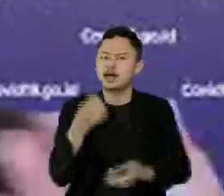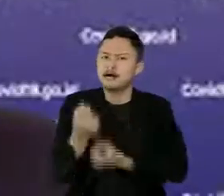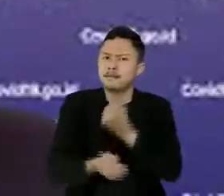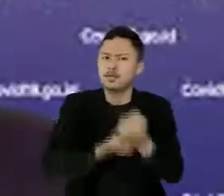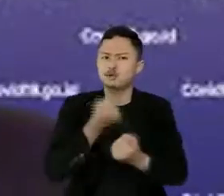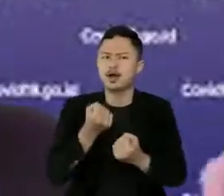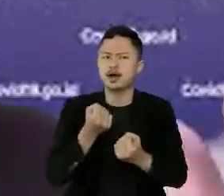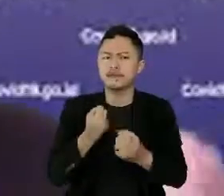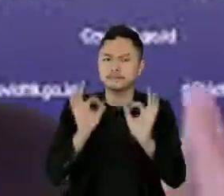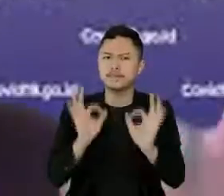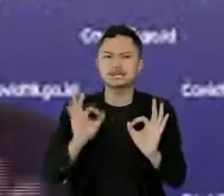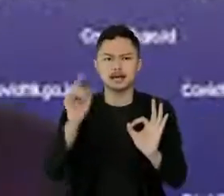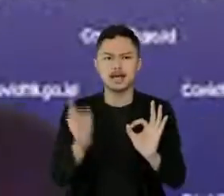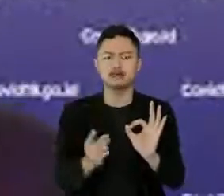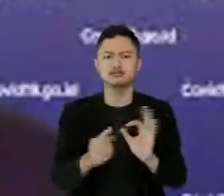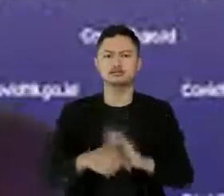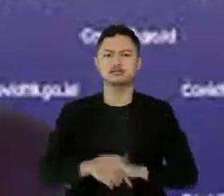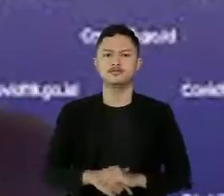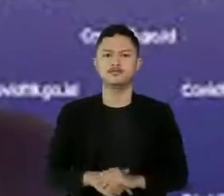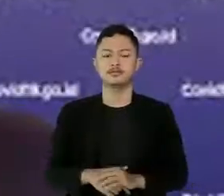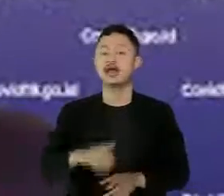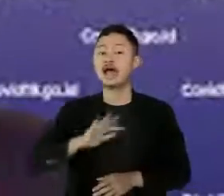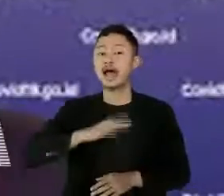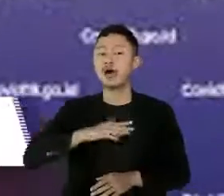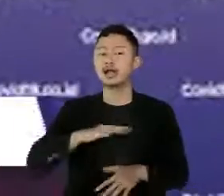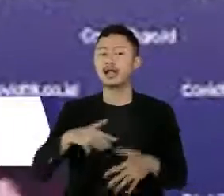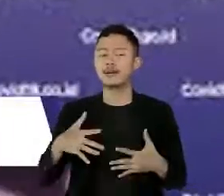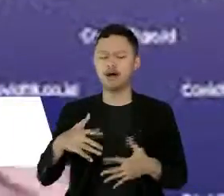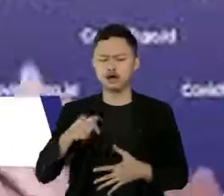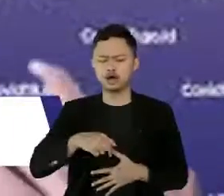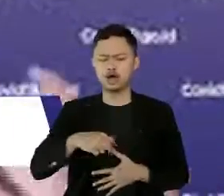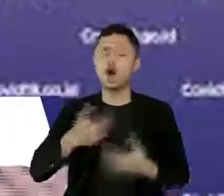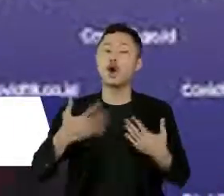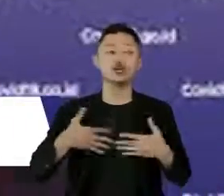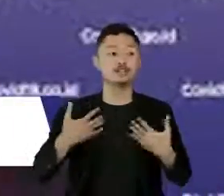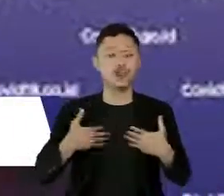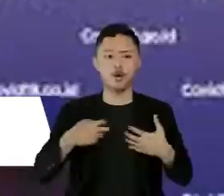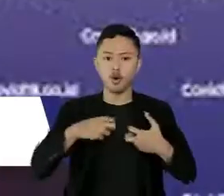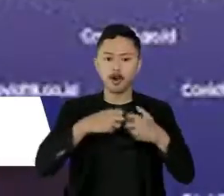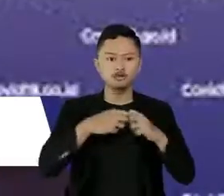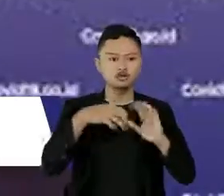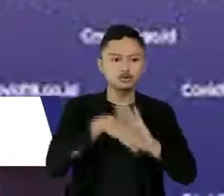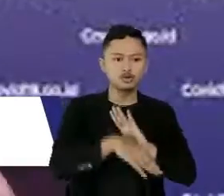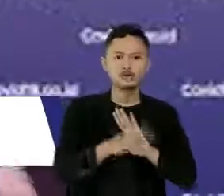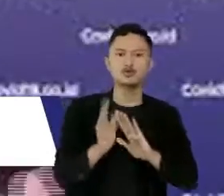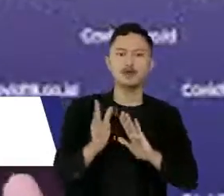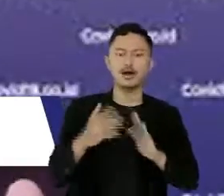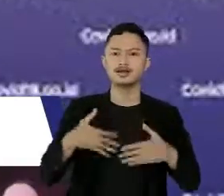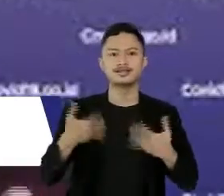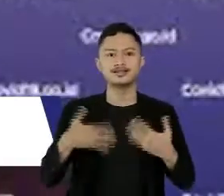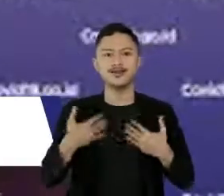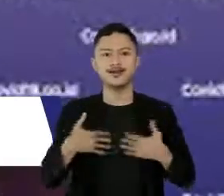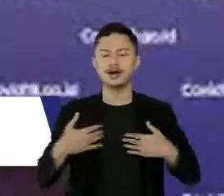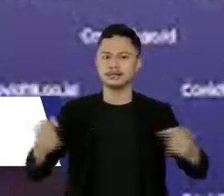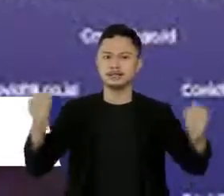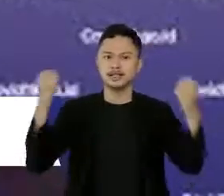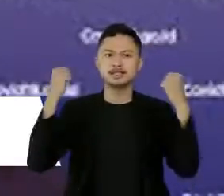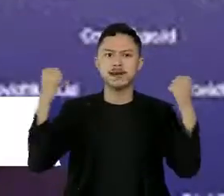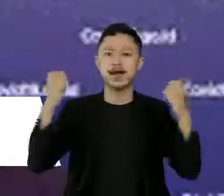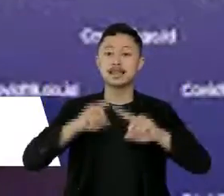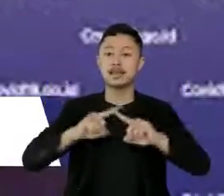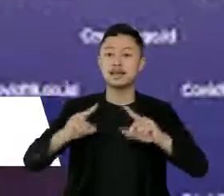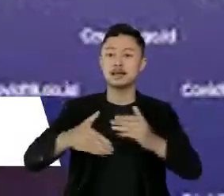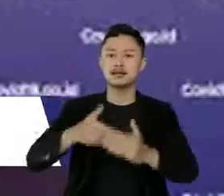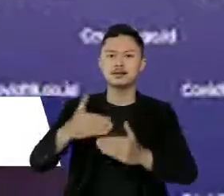secara benar. Jangan sampai terjadi euforia. Ya, terlalu senang berlebihan, terlalu semangat berlebihan,